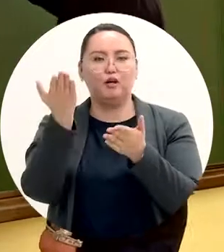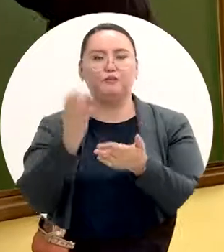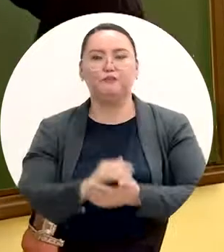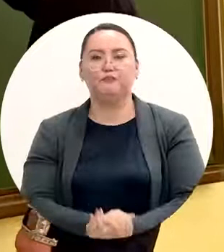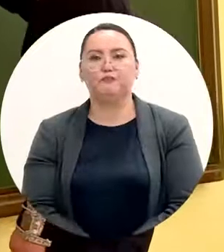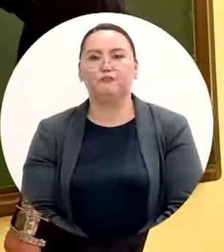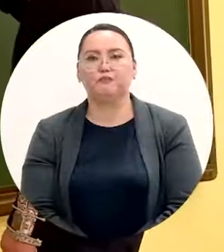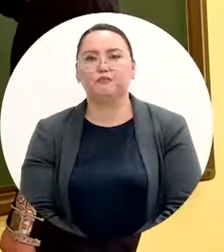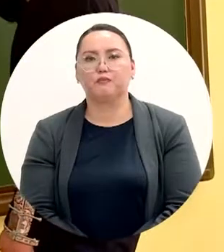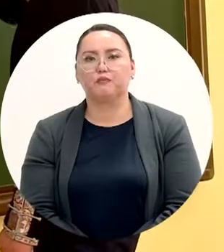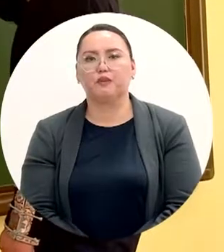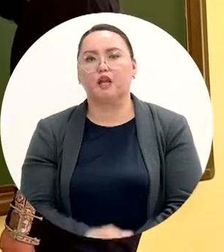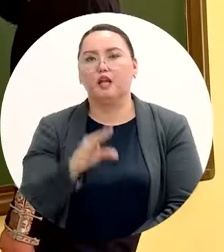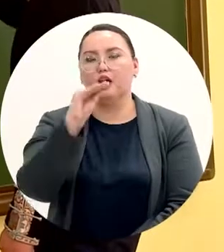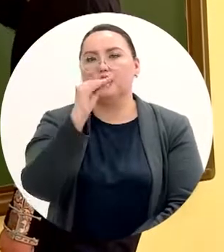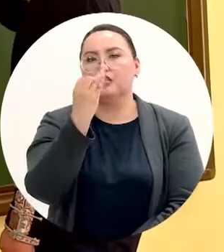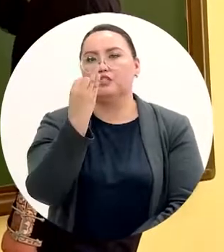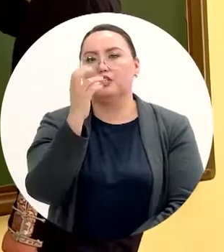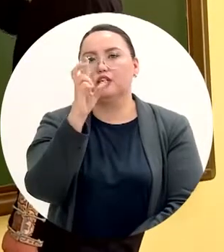Жавар гэдэг үгийг